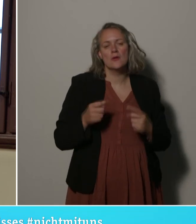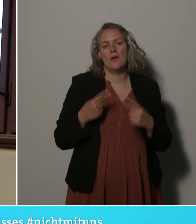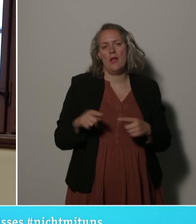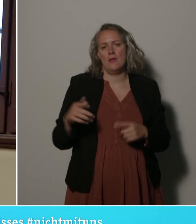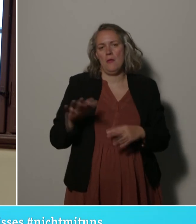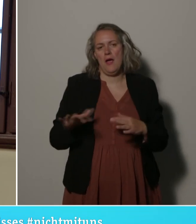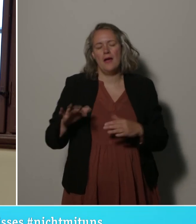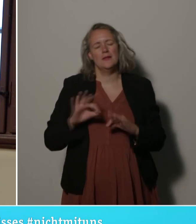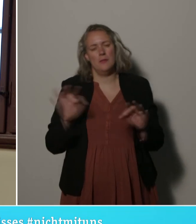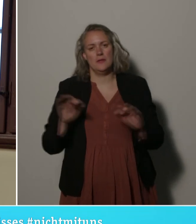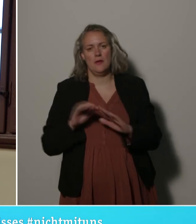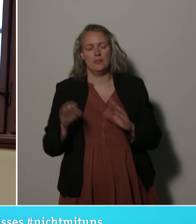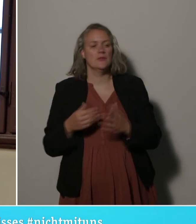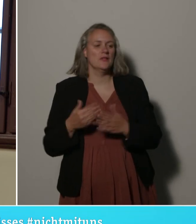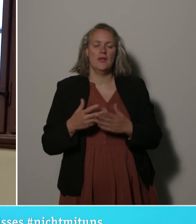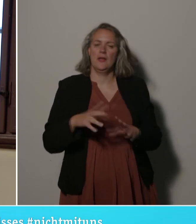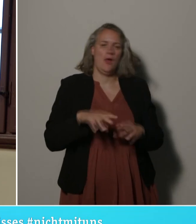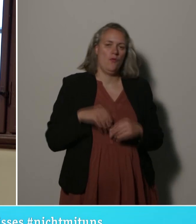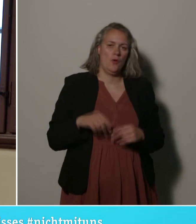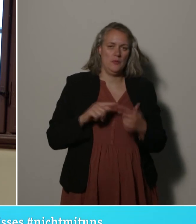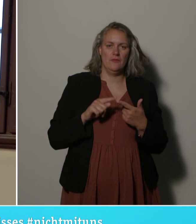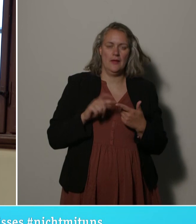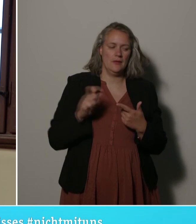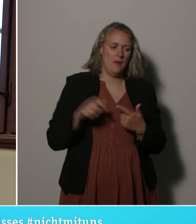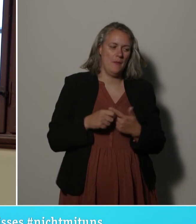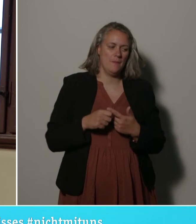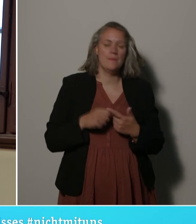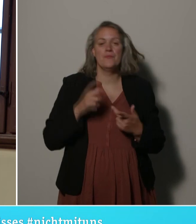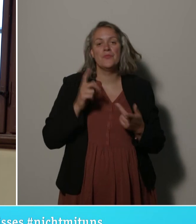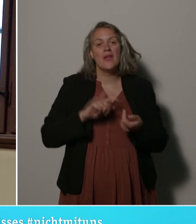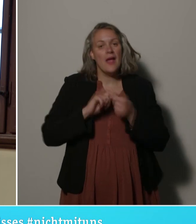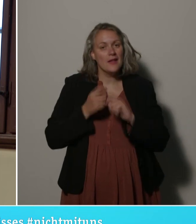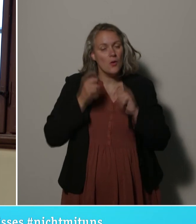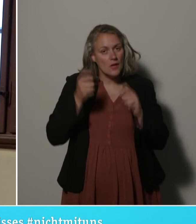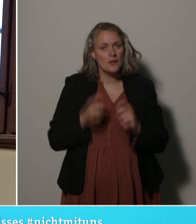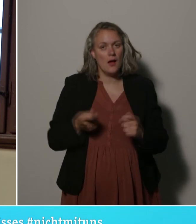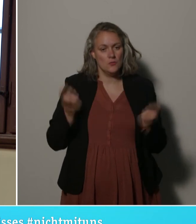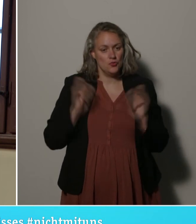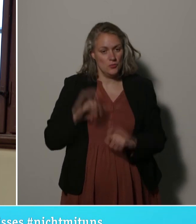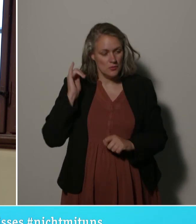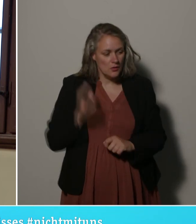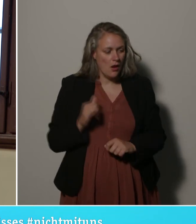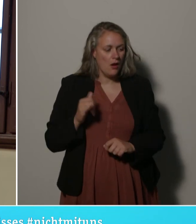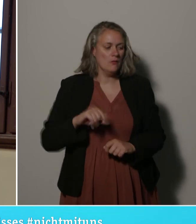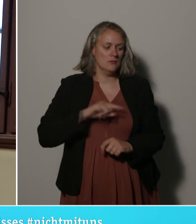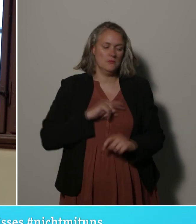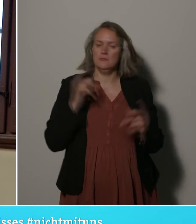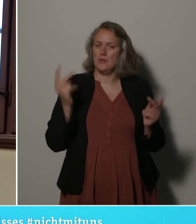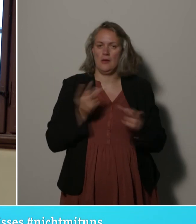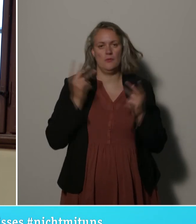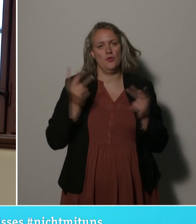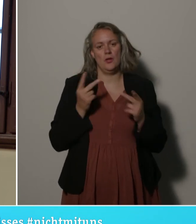Deswegen haben wir das hier auch nicht mit aufgenommen. Wenn es mit Änderungsantrag beschlossen werden sollte, sind wir selbstverständlich,